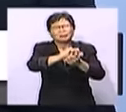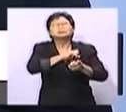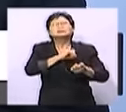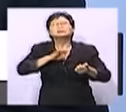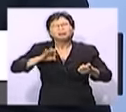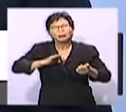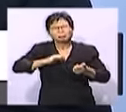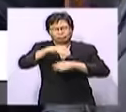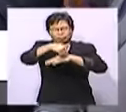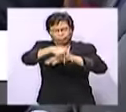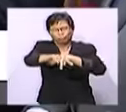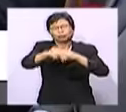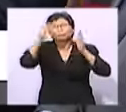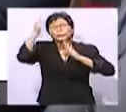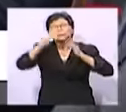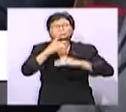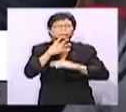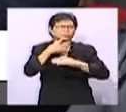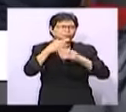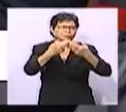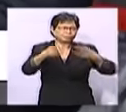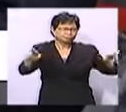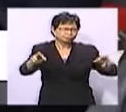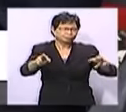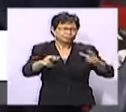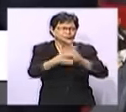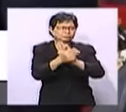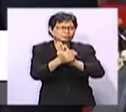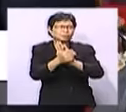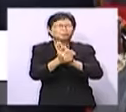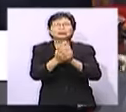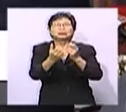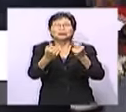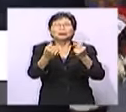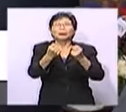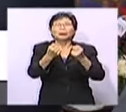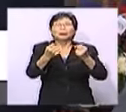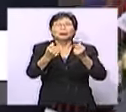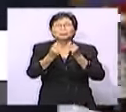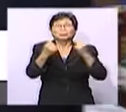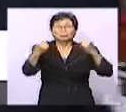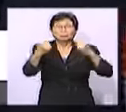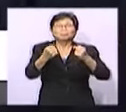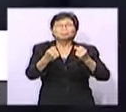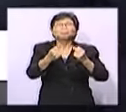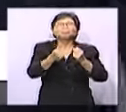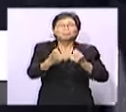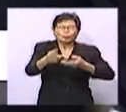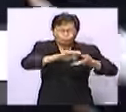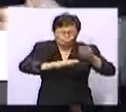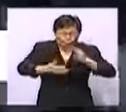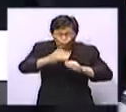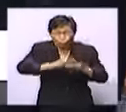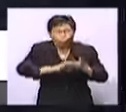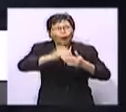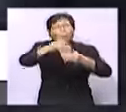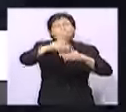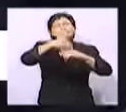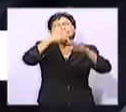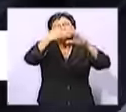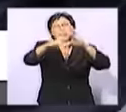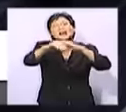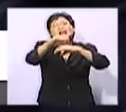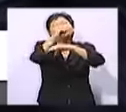Dan beliau melancarkan tambahan kapasiti Pusat Bungkusan Bersepadu IPC di Pusat Mel Nasional Shah Alam